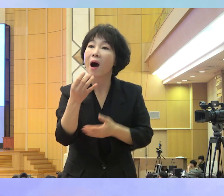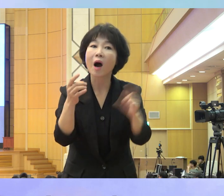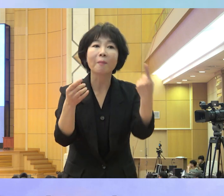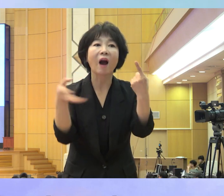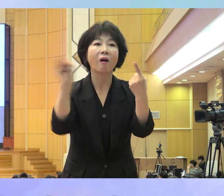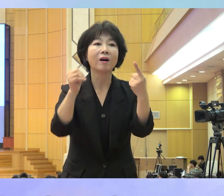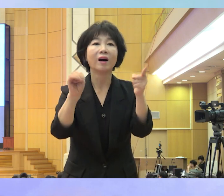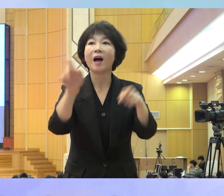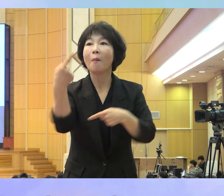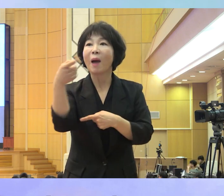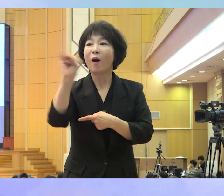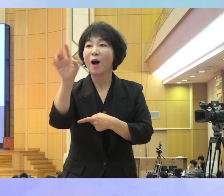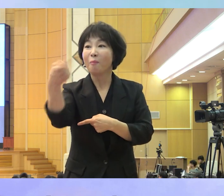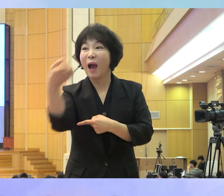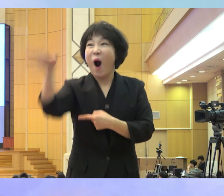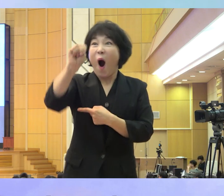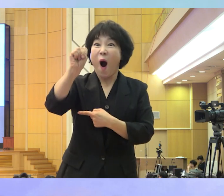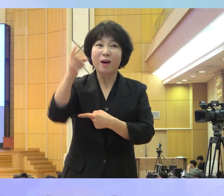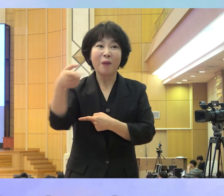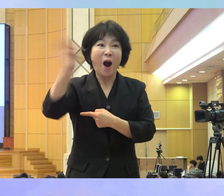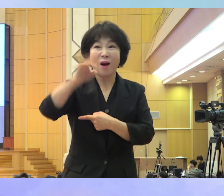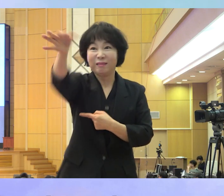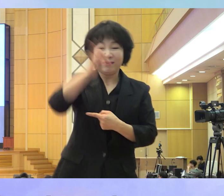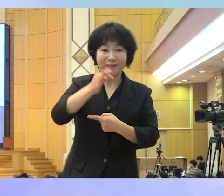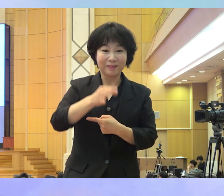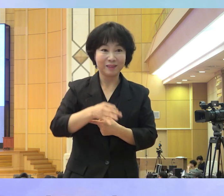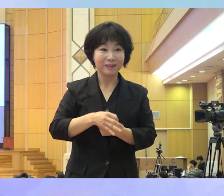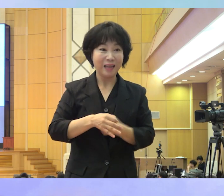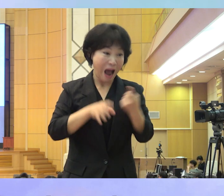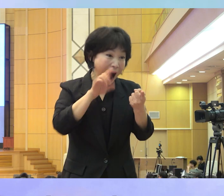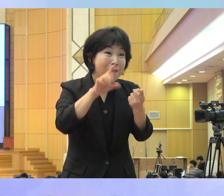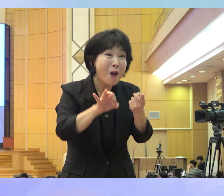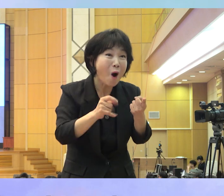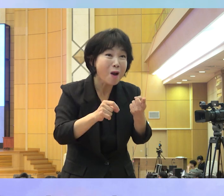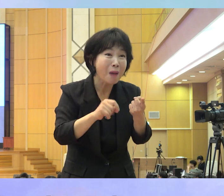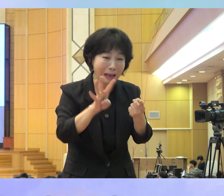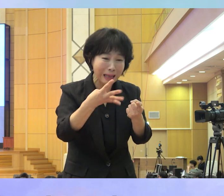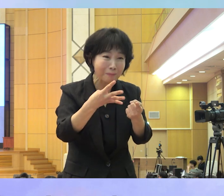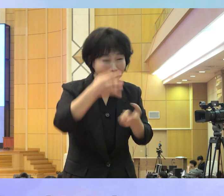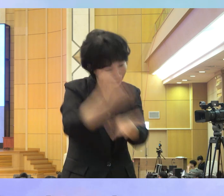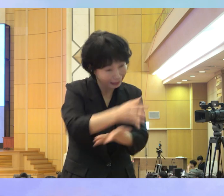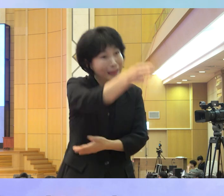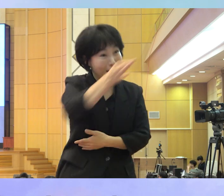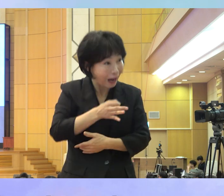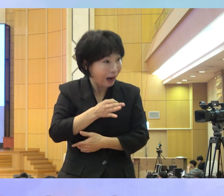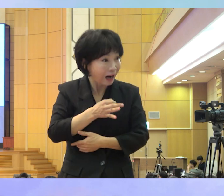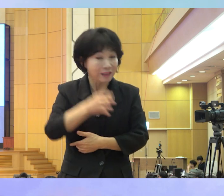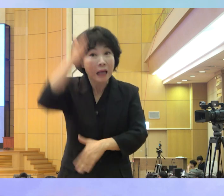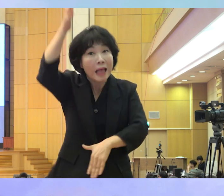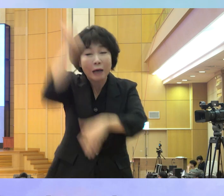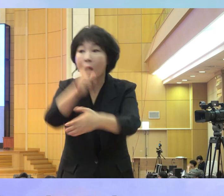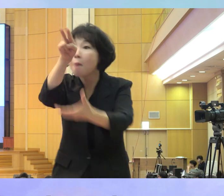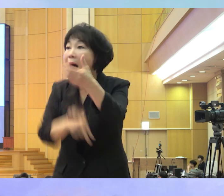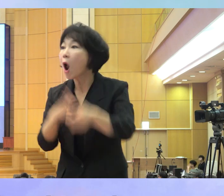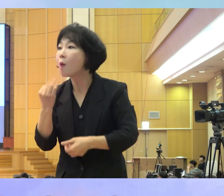400원에 샀는데 10만 원씩 팔았단 말이에요. 400원에 샀는데 10만 원. 안 놀래네.